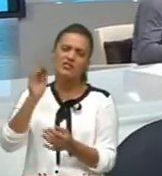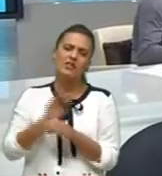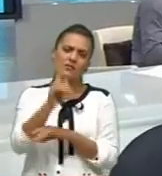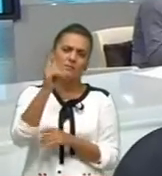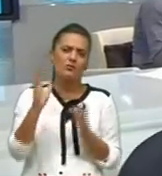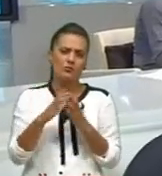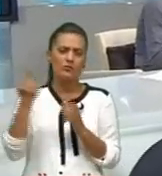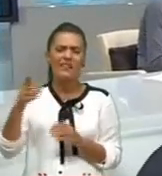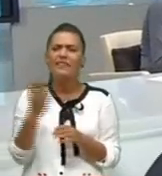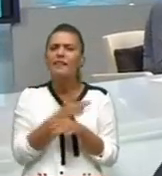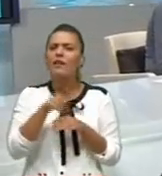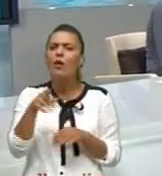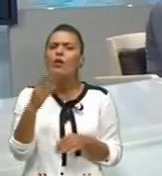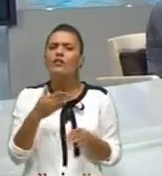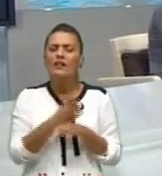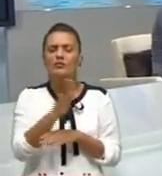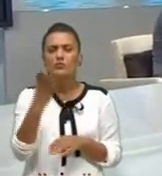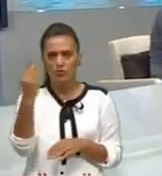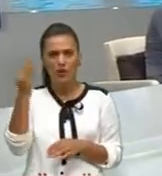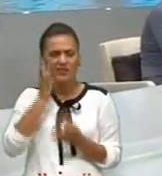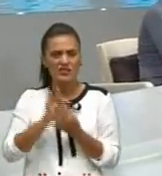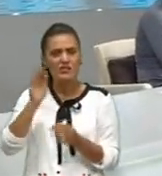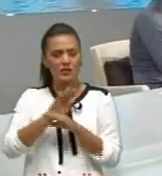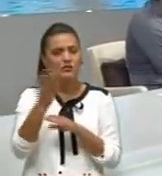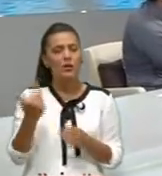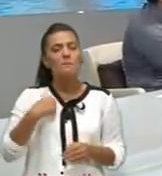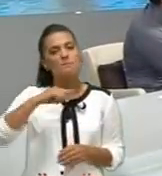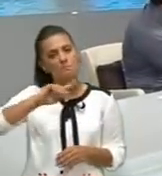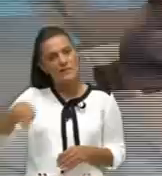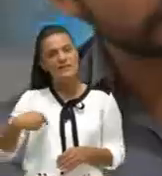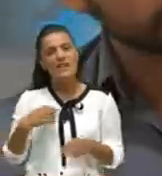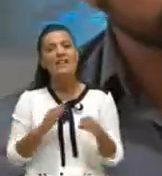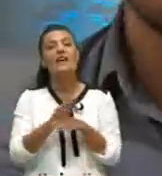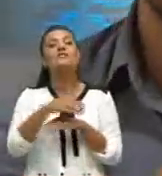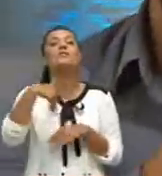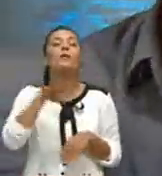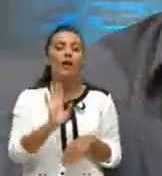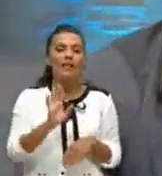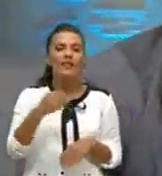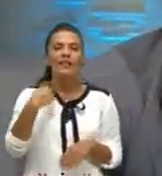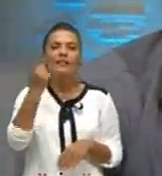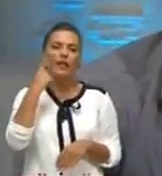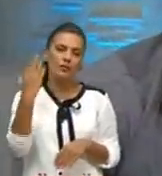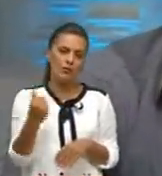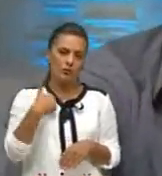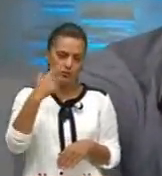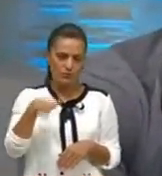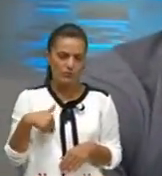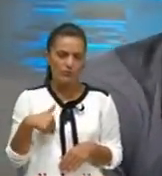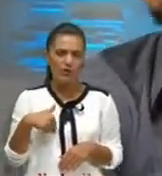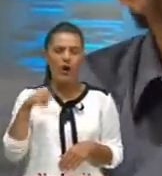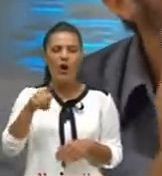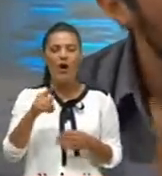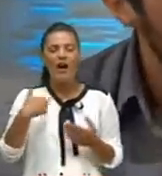durum. Neden öyle olur gerçekten? Pek çok kişi yaşıyor. Bizler de yaşamayanlarda tanık oluyoruz. Ya da